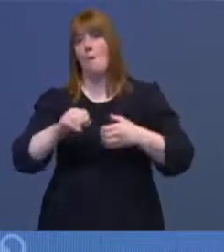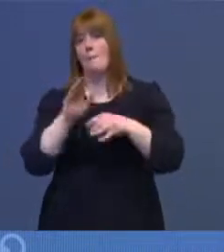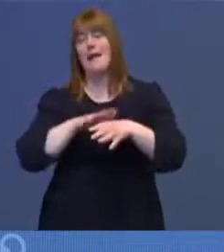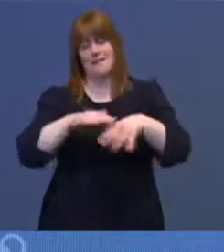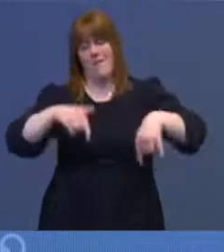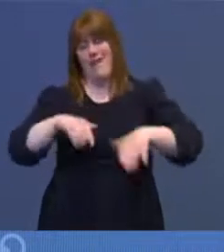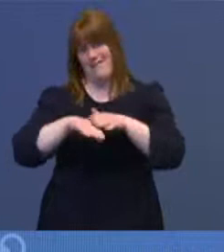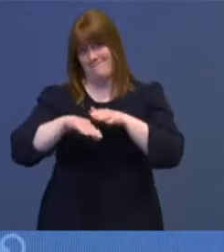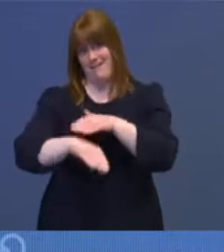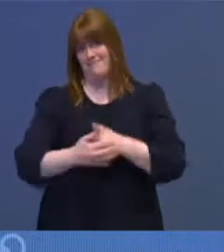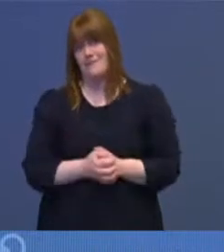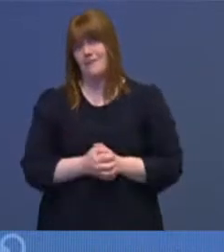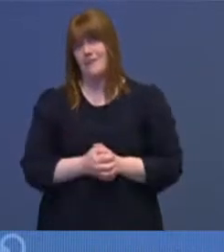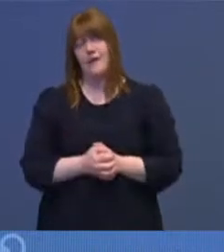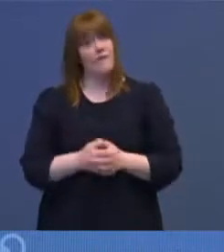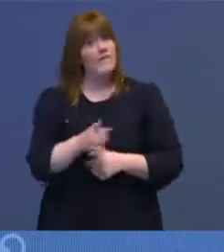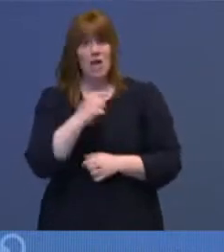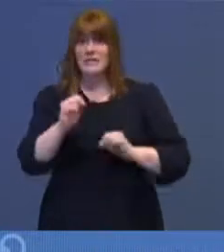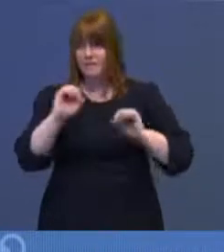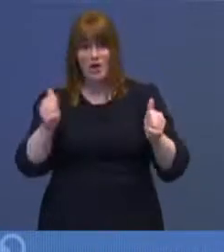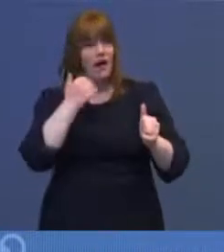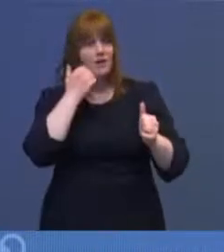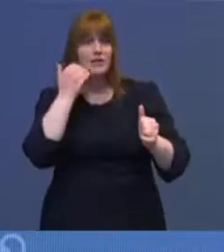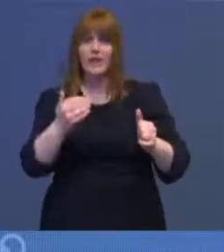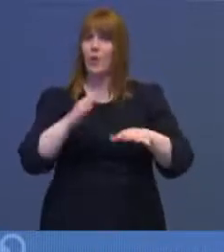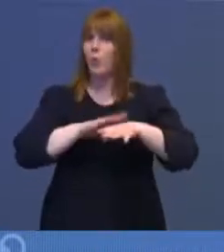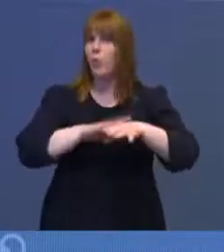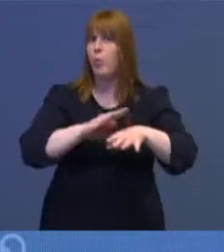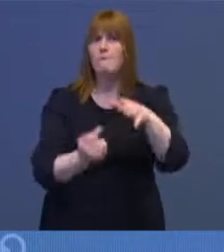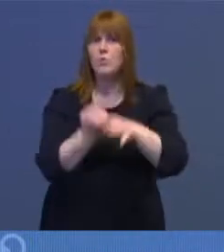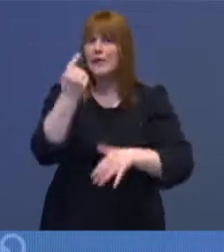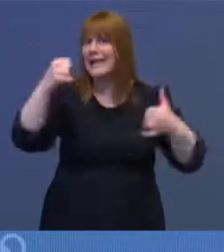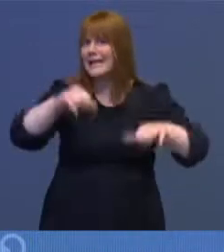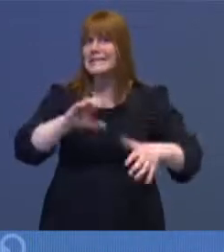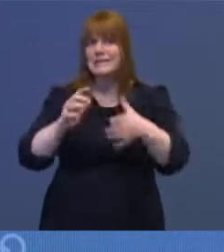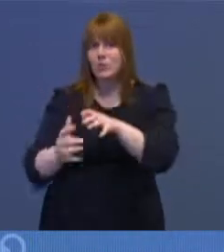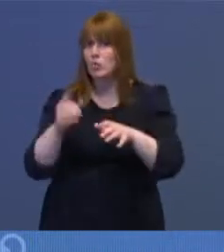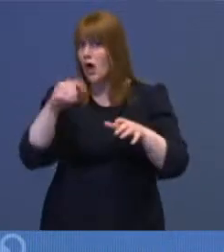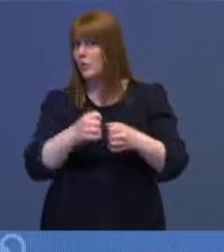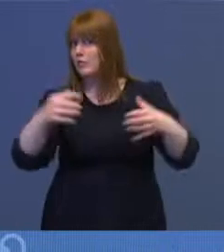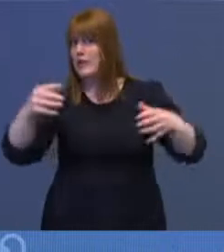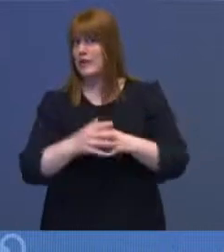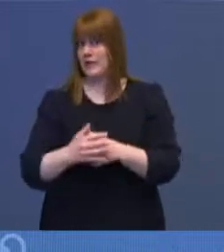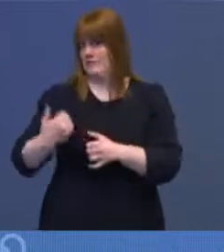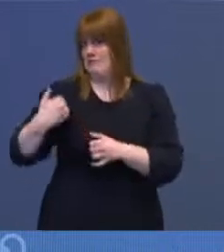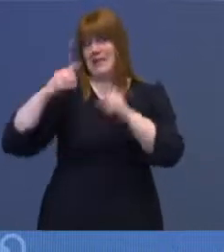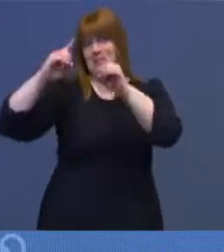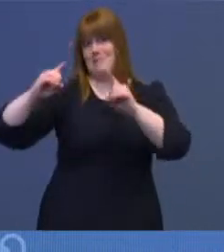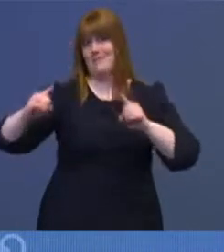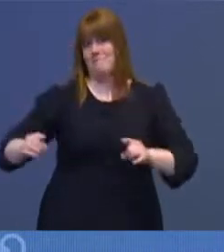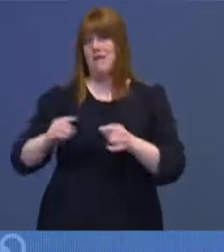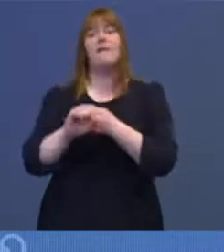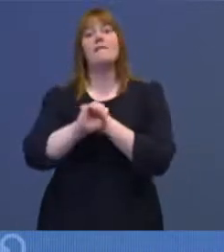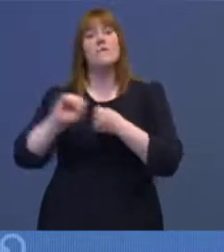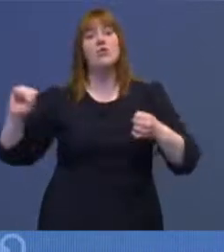har alltid beredskap for at krisesituasjoner skal eller kan utvikle seg. Allerede i desember økte Forsvaret sin